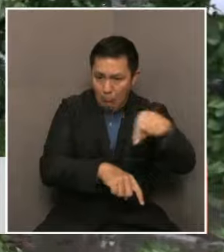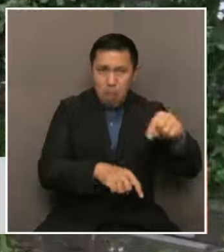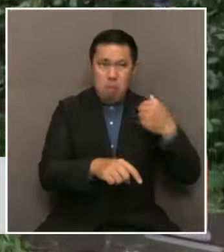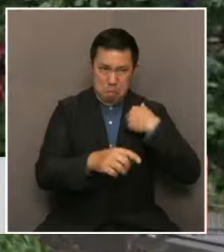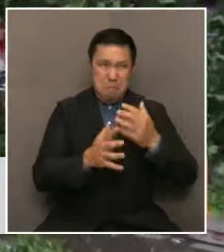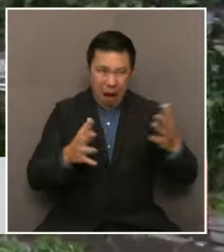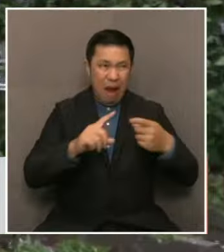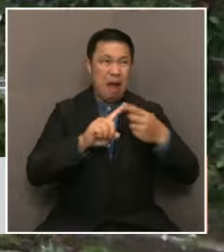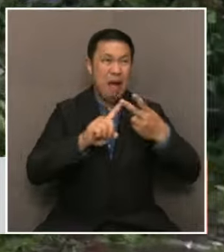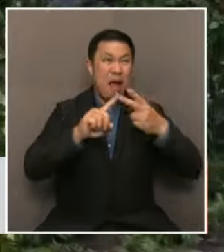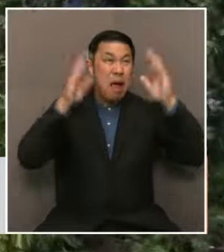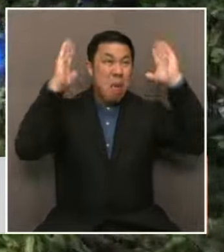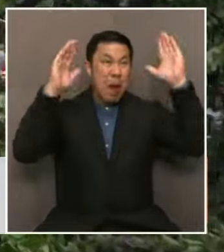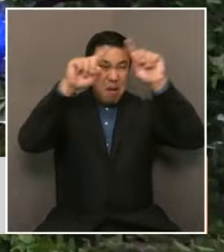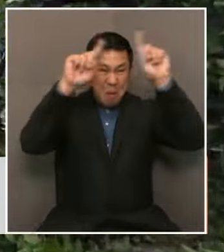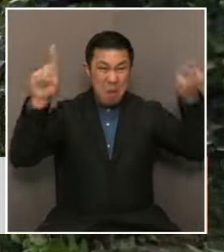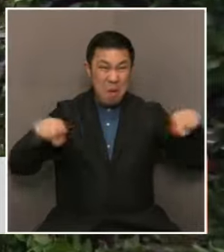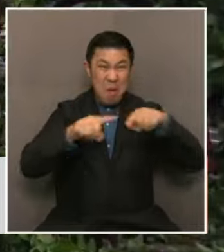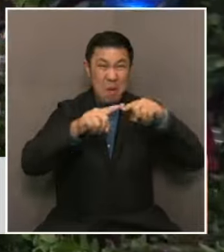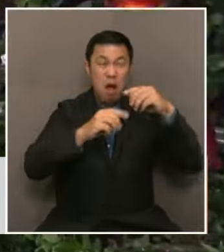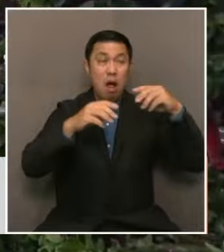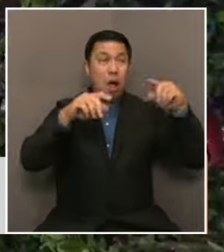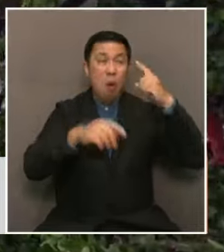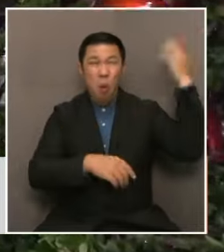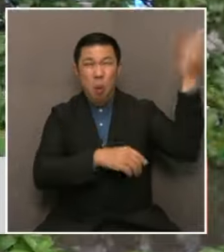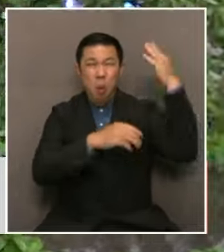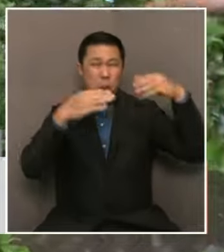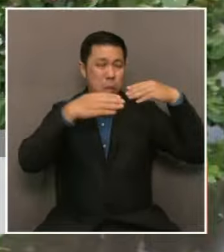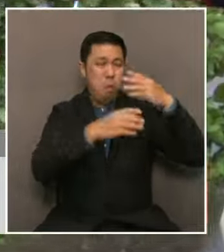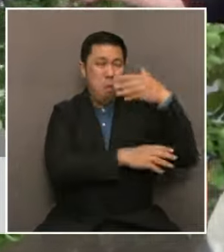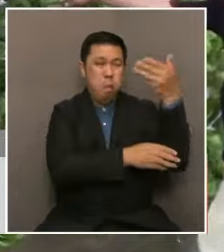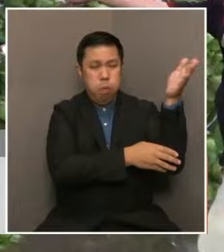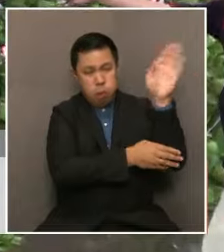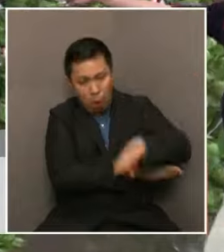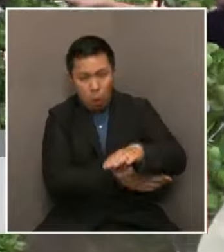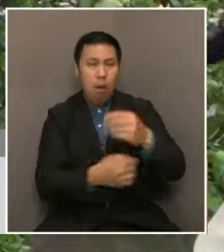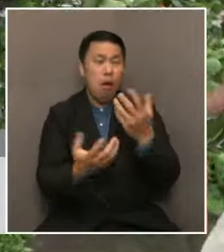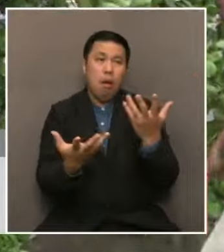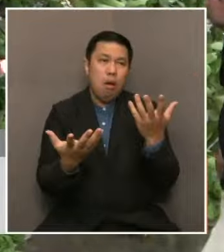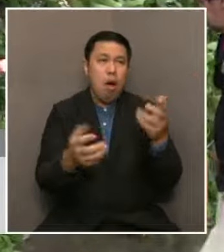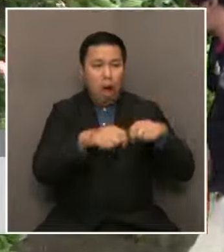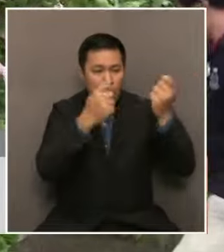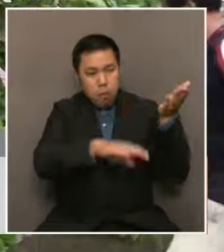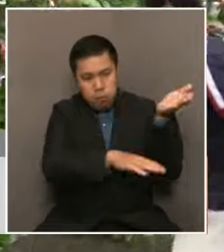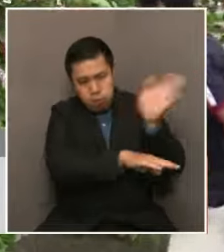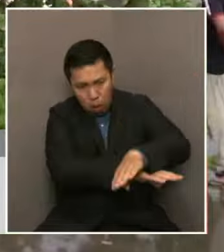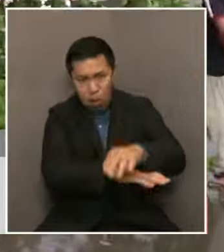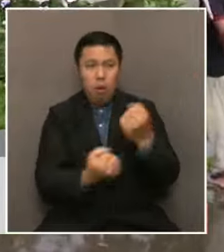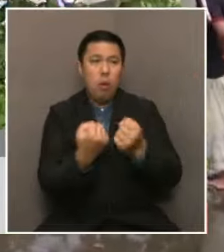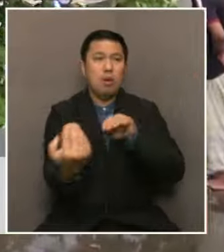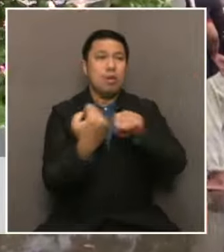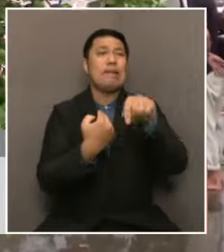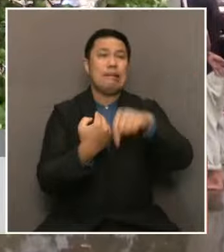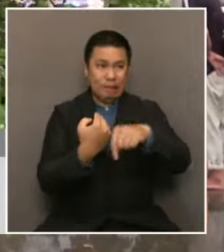การณ์ป้ายโฆษณาที่หักโค่นปลิวลงมาบนพื้นถนนเป็นจำนวนมากด้วยความรุนแรงของพายุยังทำให้เสา